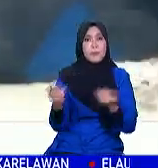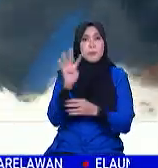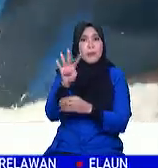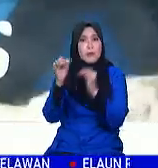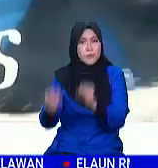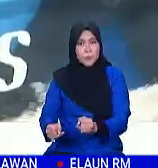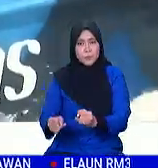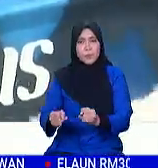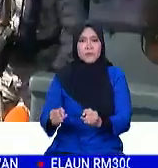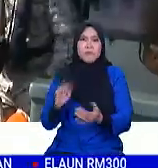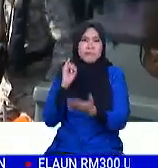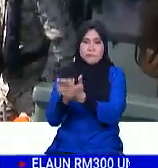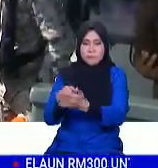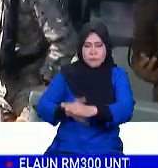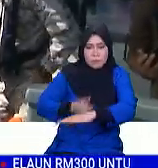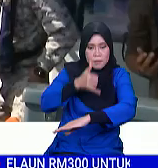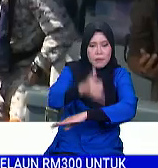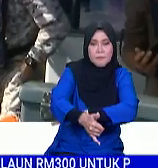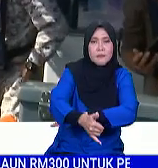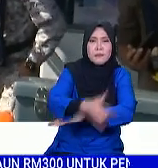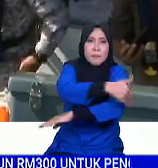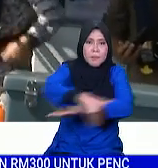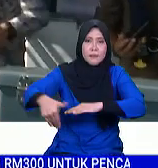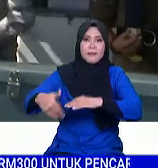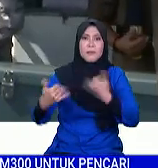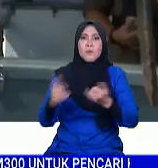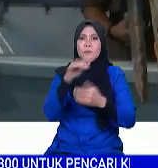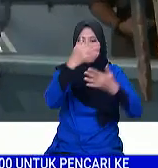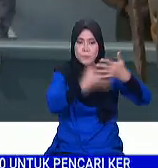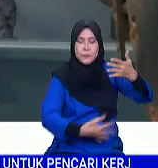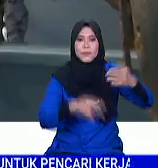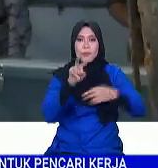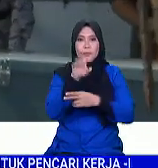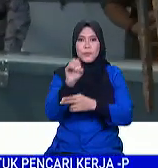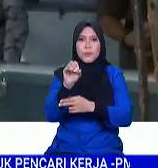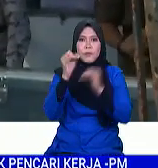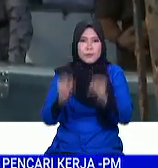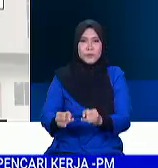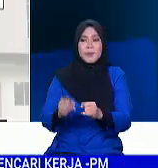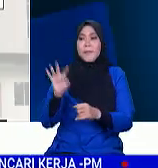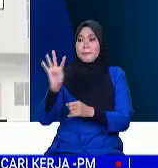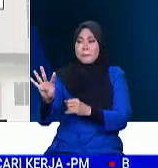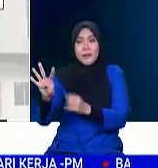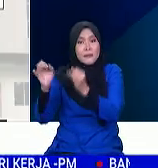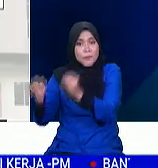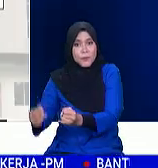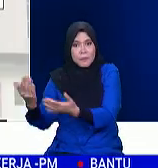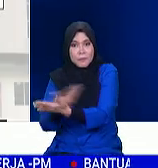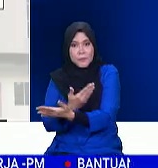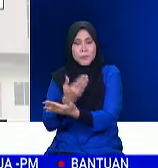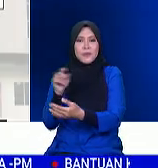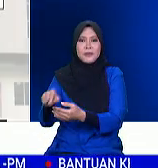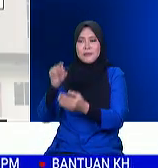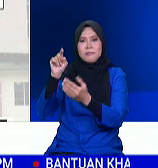terlibat Junior entah sempadan dan penculikan disenarai dalam 20 individu dikehendaki S.Kom 4 ini video terbaru itu termasuk